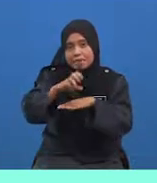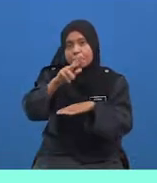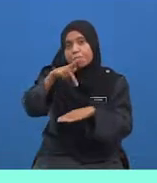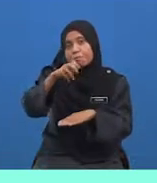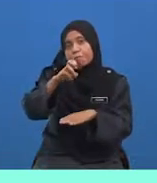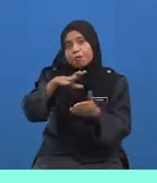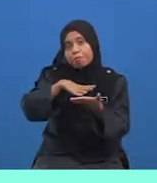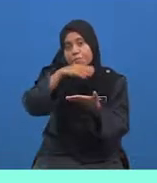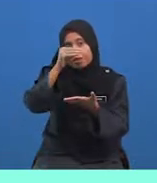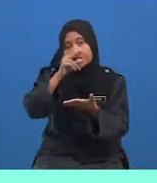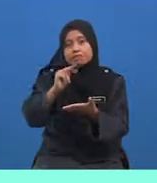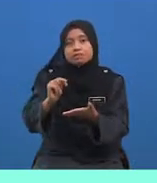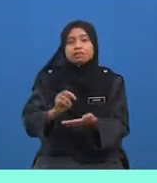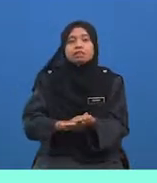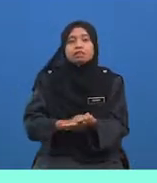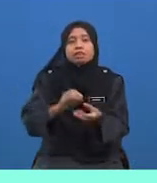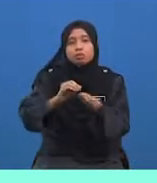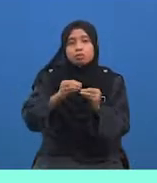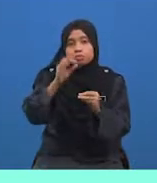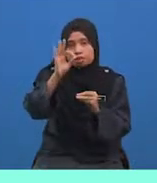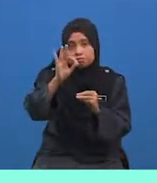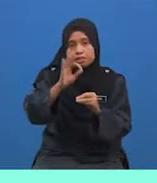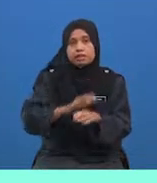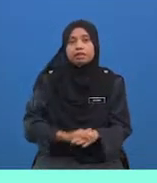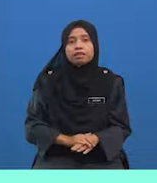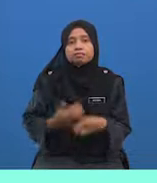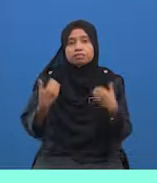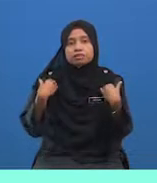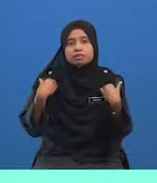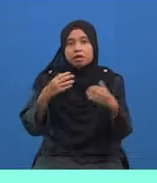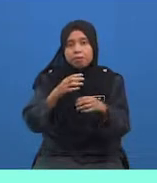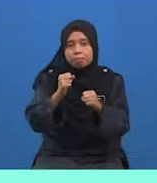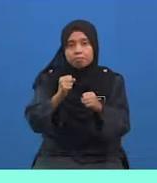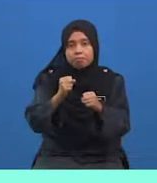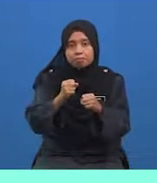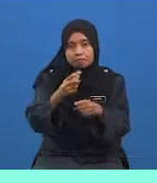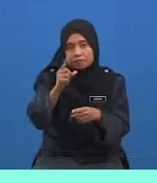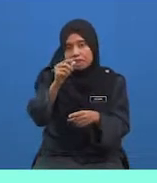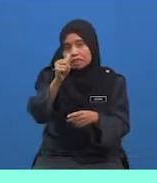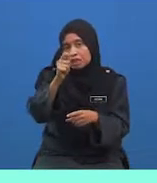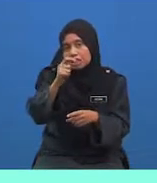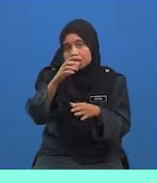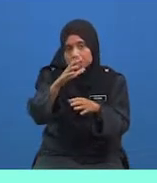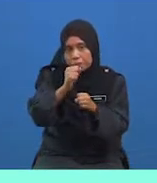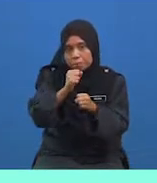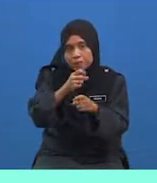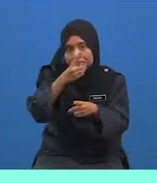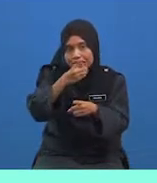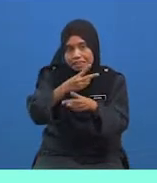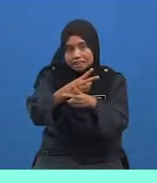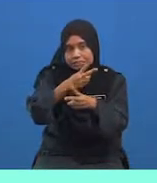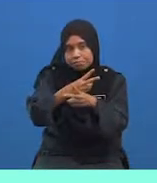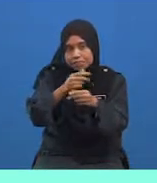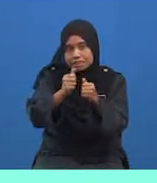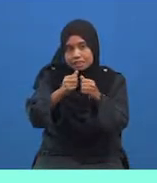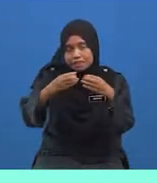e-pembelajaran. Yang kesembilan adalah data dapat disimpan dengan